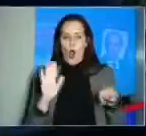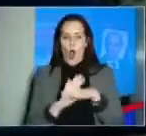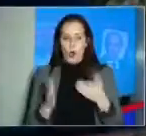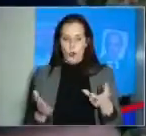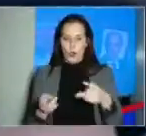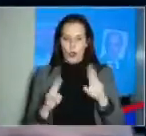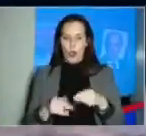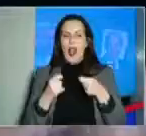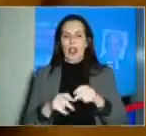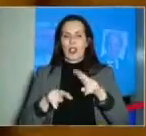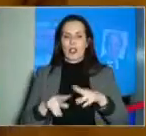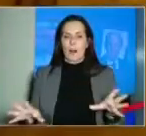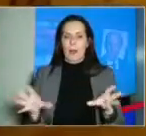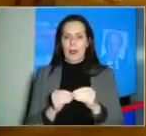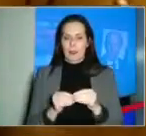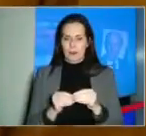כוח שיכול